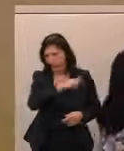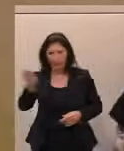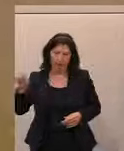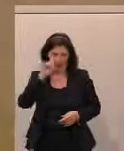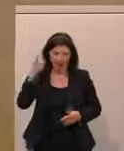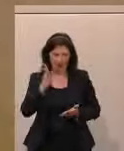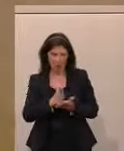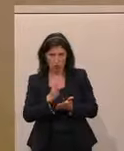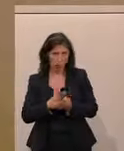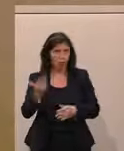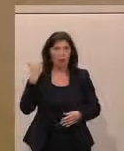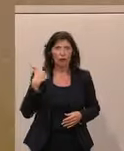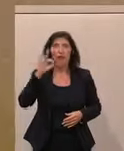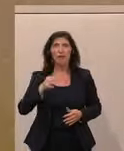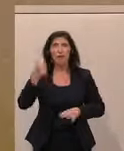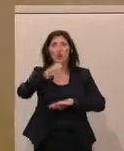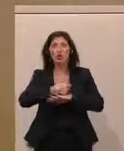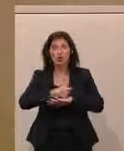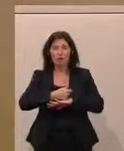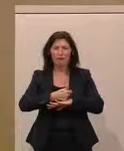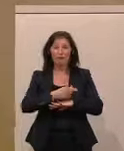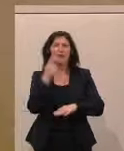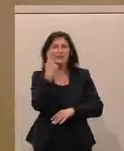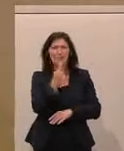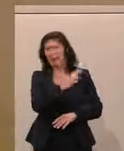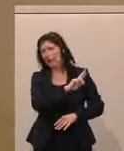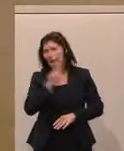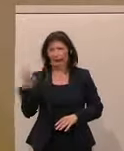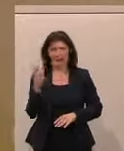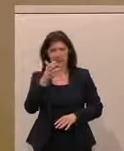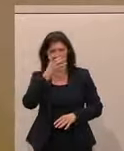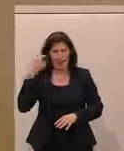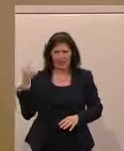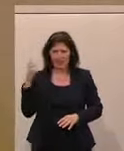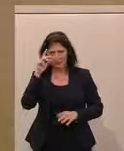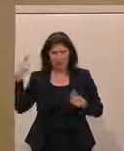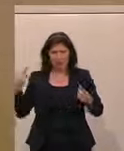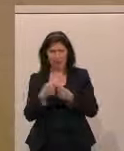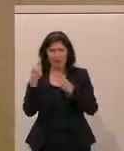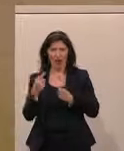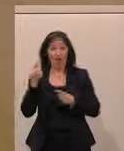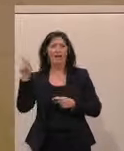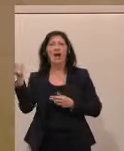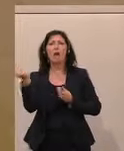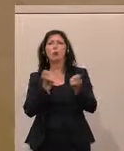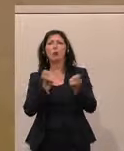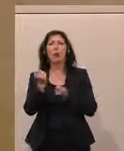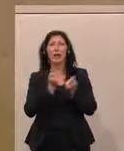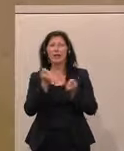ist der vormalige FPÖ-Chef ein Rechtsradikaler, ein Xenophober, ein politisch-genetisch seit